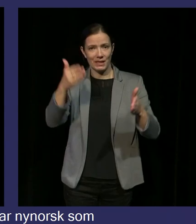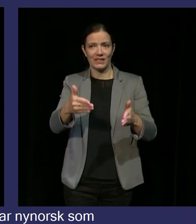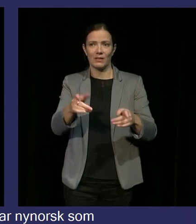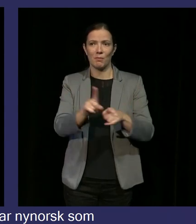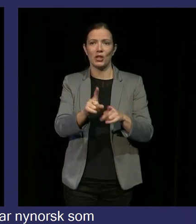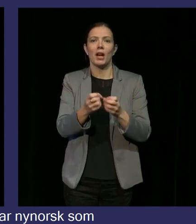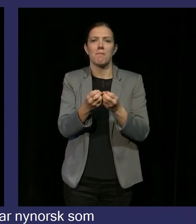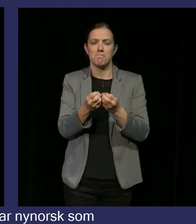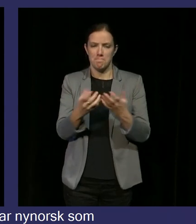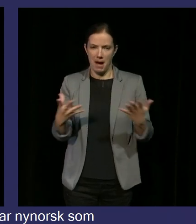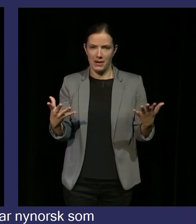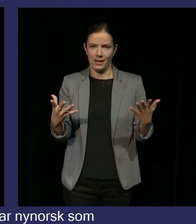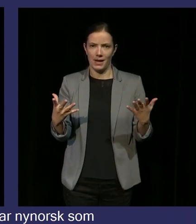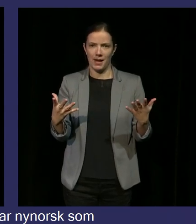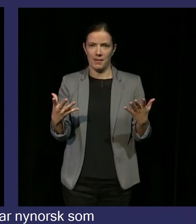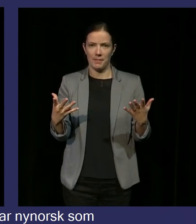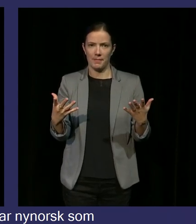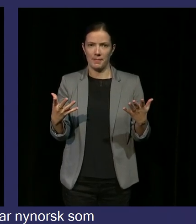svært mange